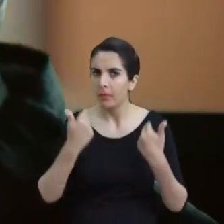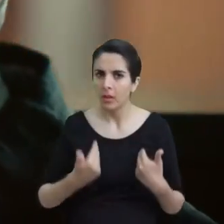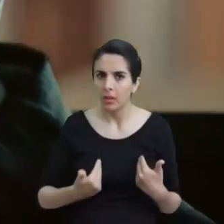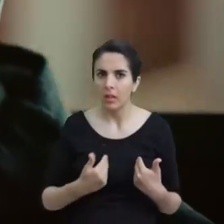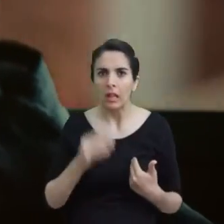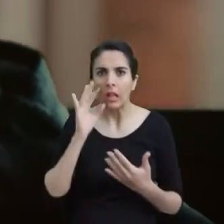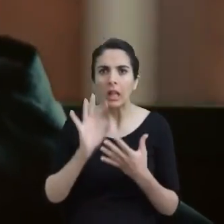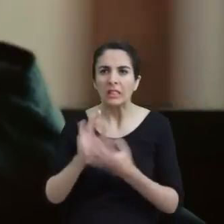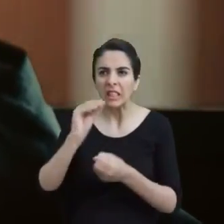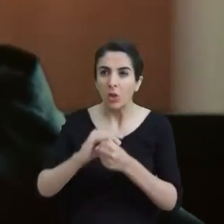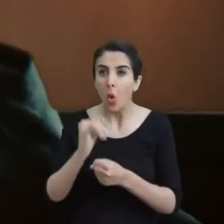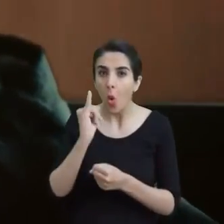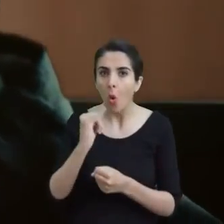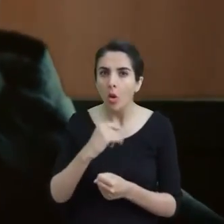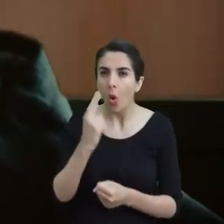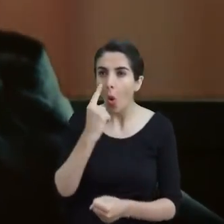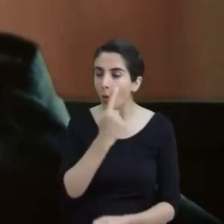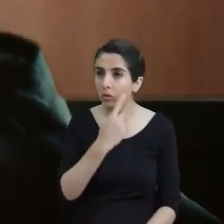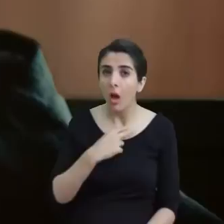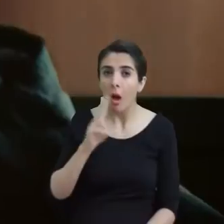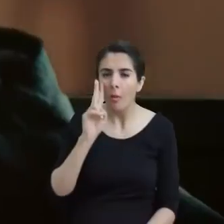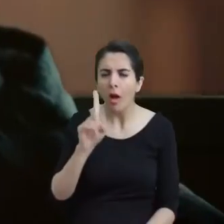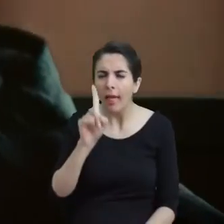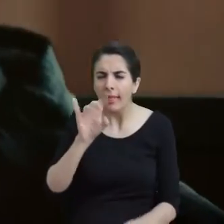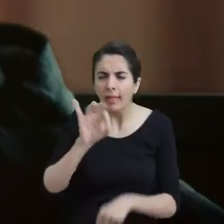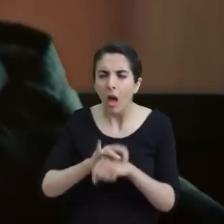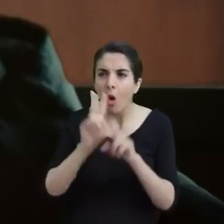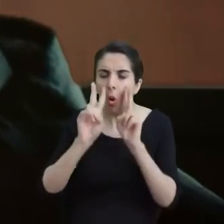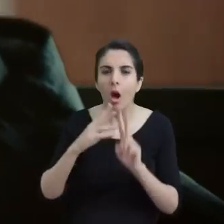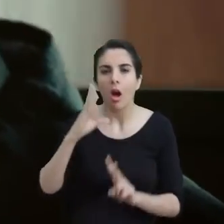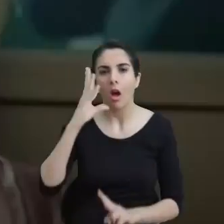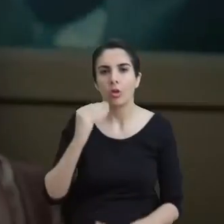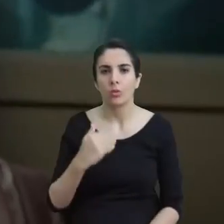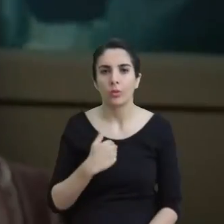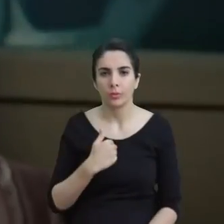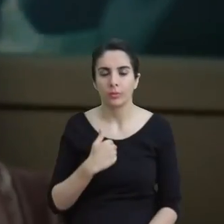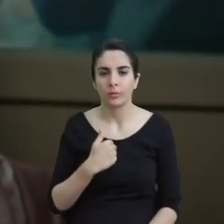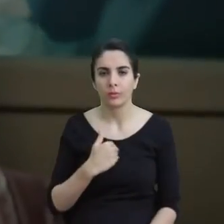Benimki ise birinin içindeki kötülüğü gözlerimin içine baktığım o ilk an anlayabilmek.